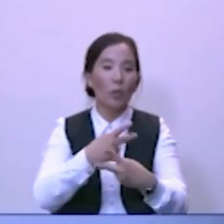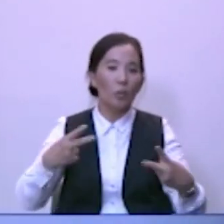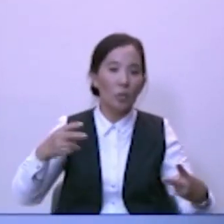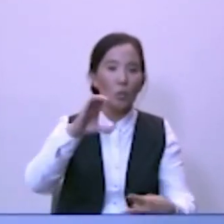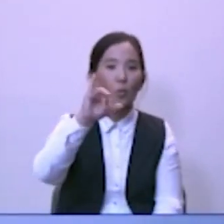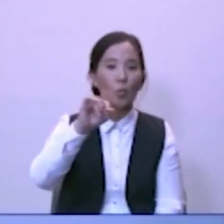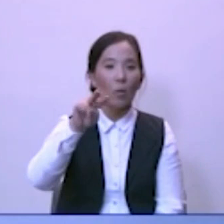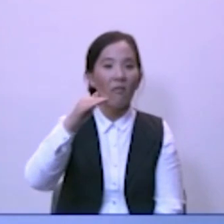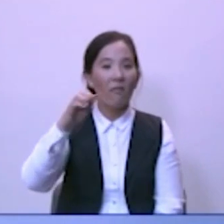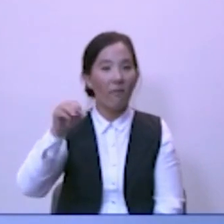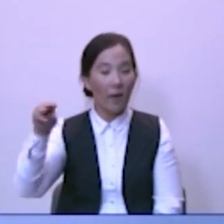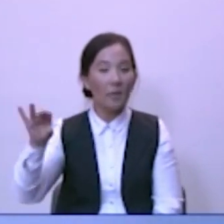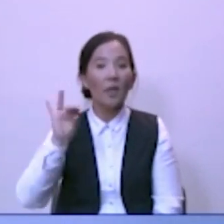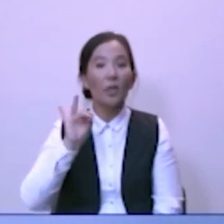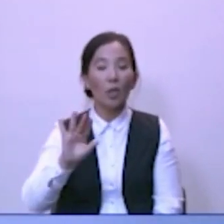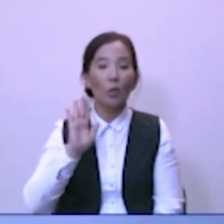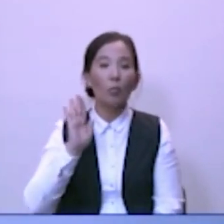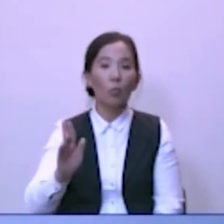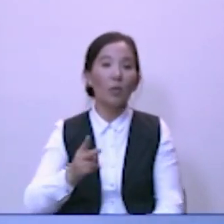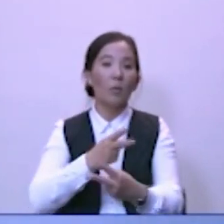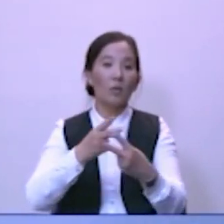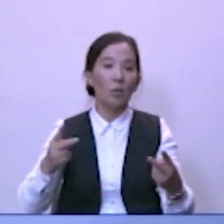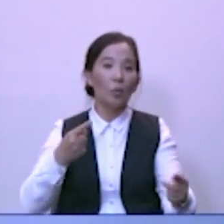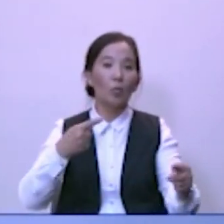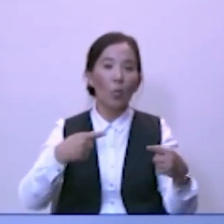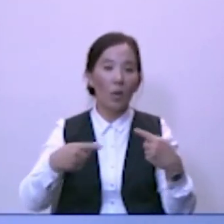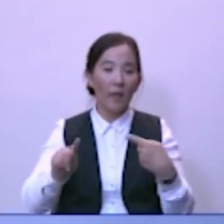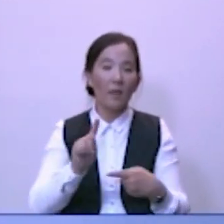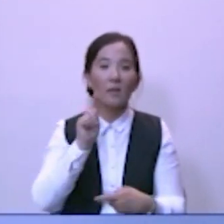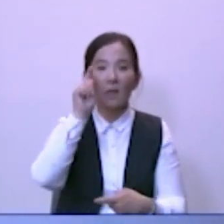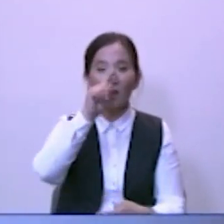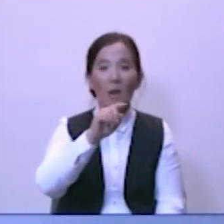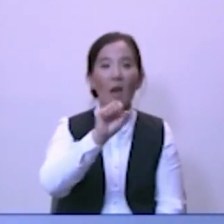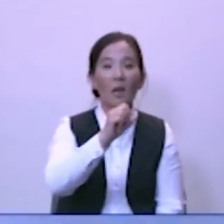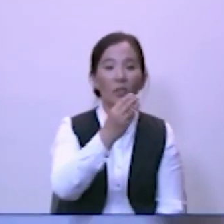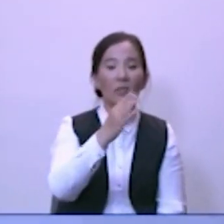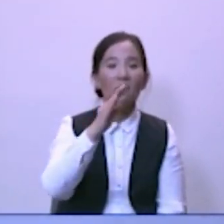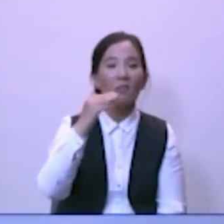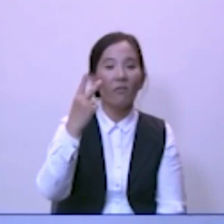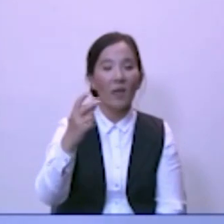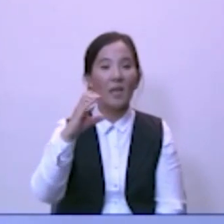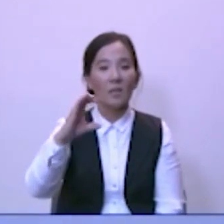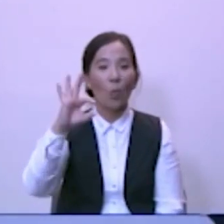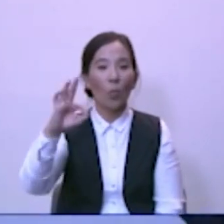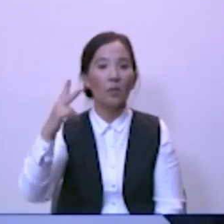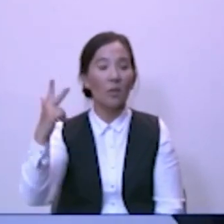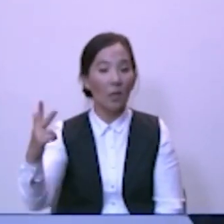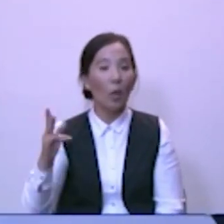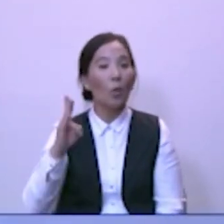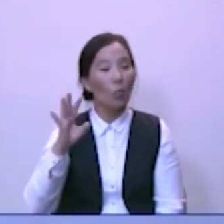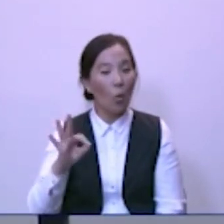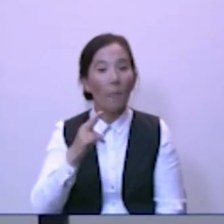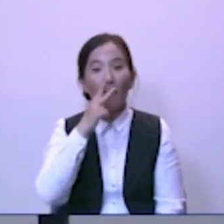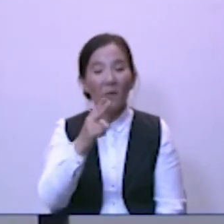и будет образовываться другая кислота h2s утри но обратите внимание я только что